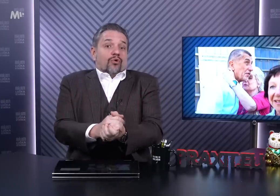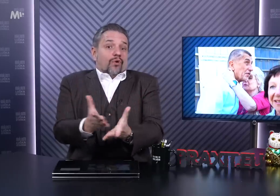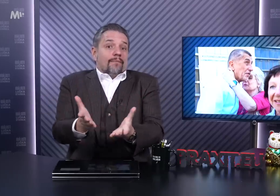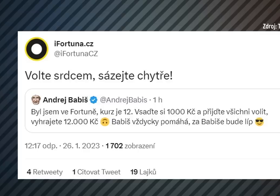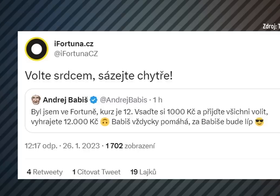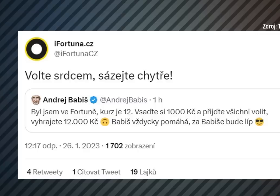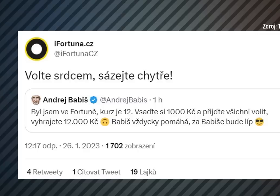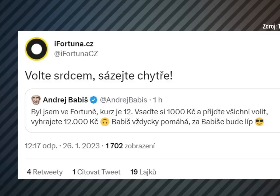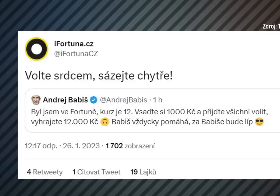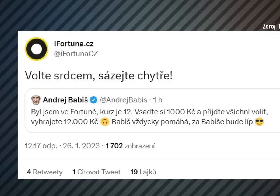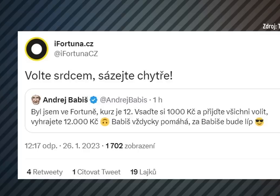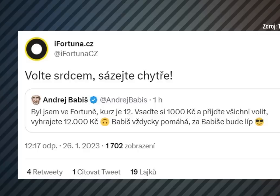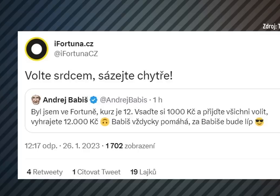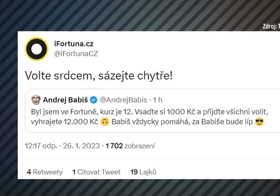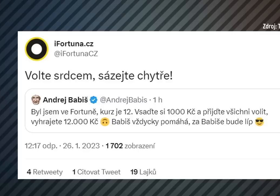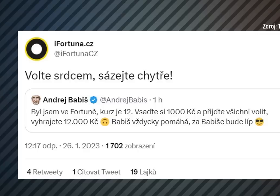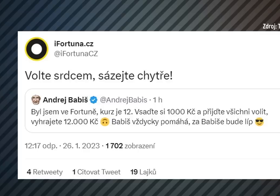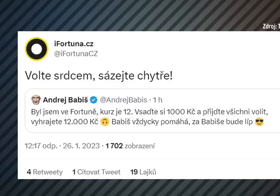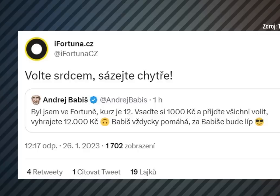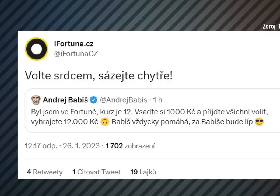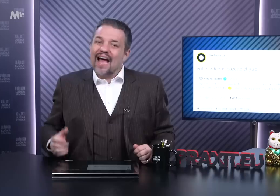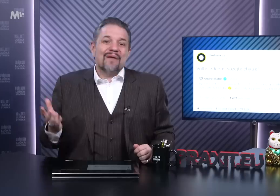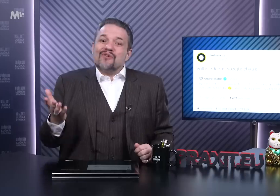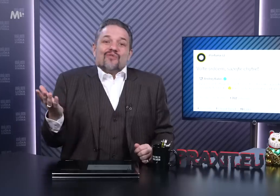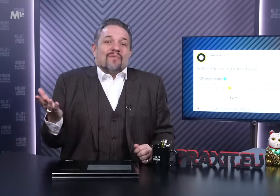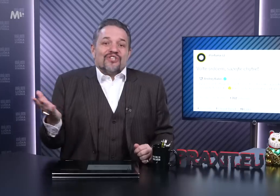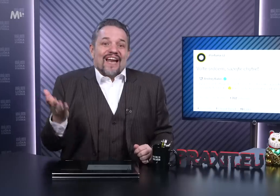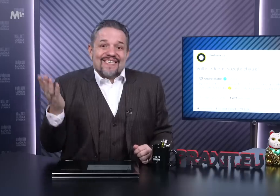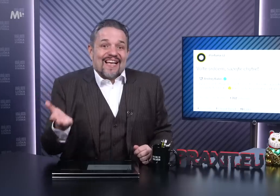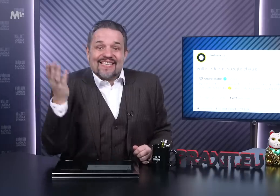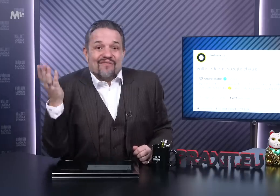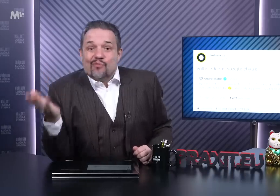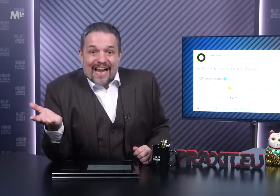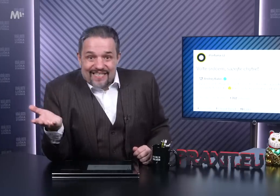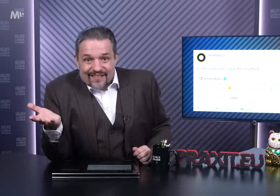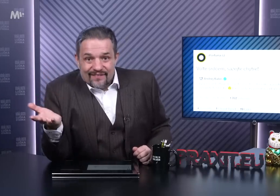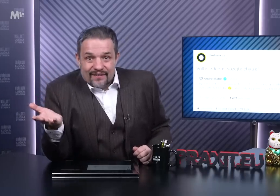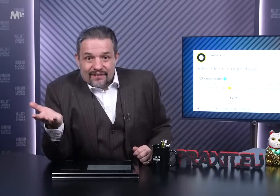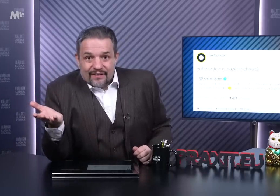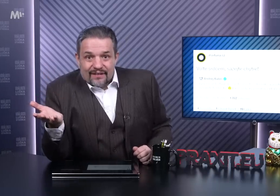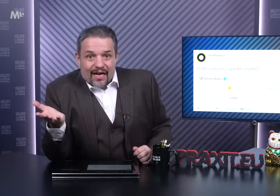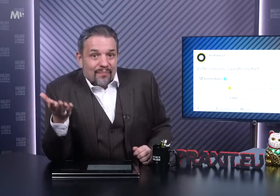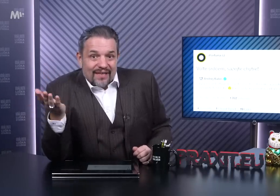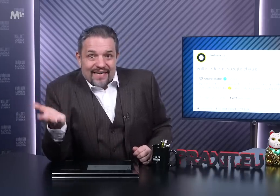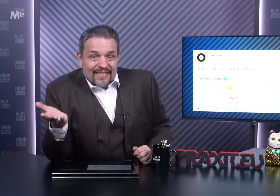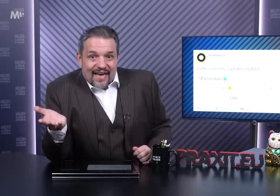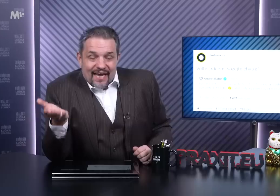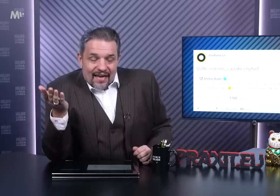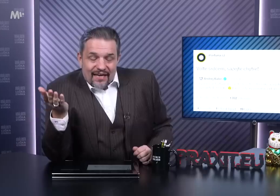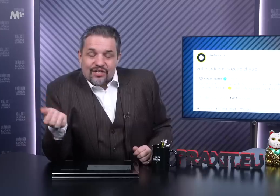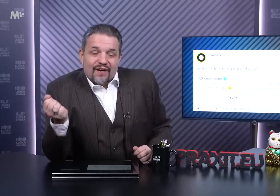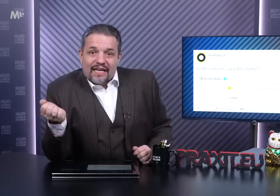radí Fortuna? Volte srdcem a sázejte chytře. A nebo kurva možná nesázejte vůbec! Ať pak